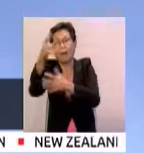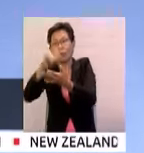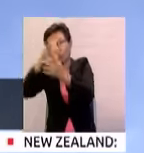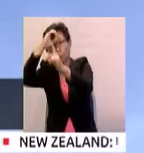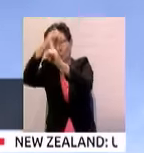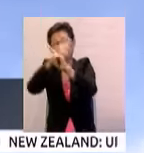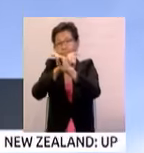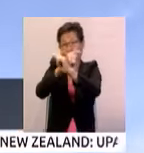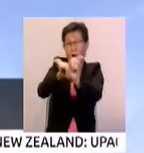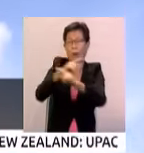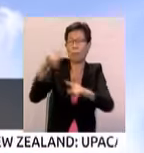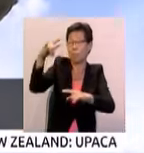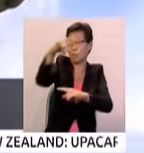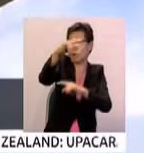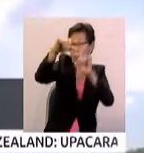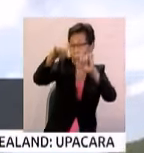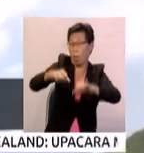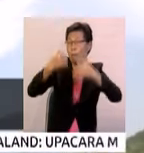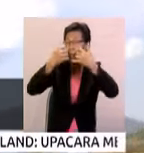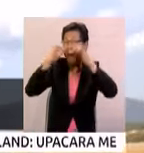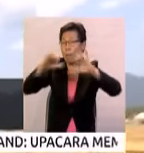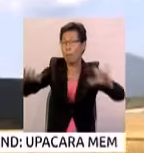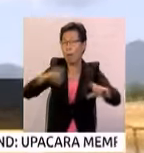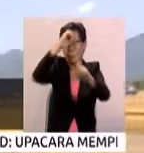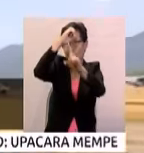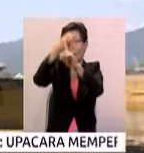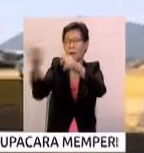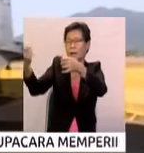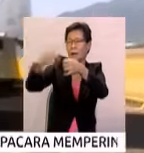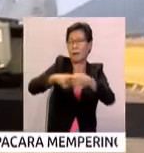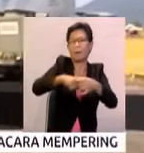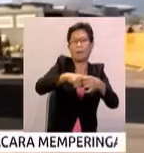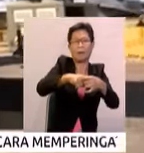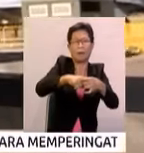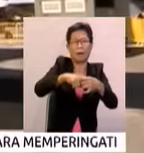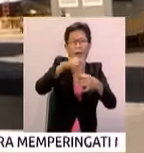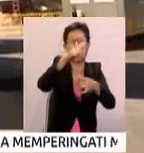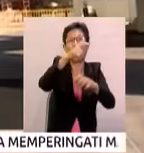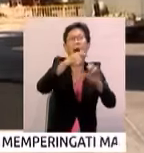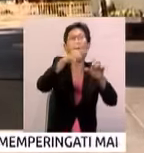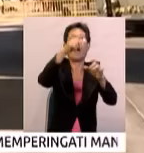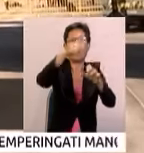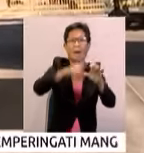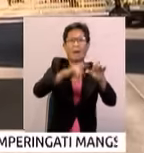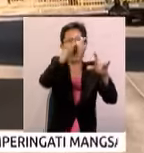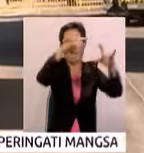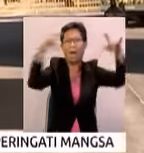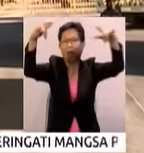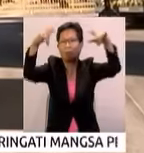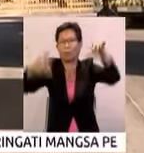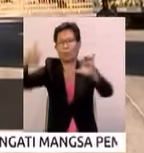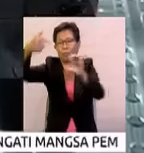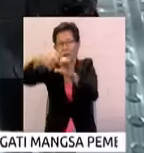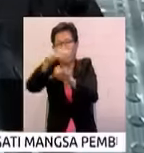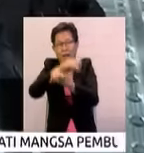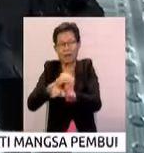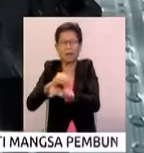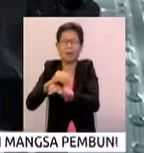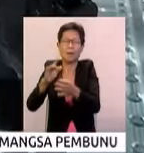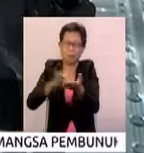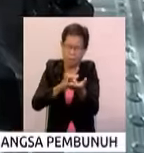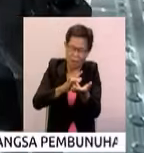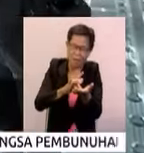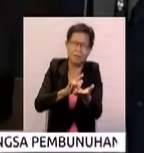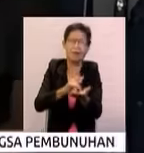tujuan pertahanan, pesawat itu juga berupaya melaksanakan misi berkaitan air-to-air refueling, aerial delivery dan medical evacuation.